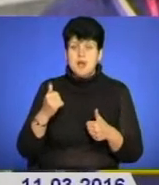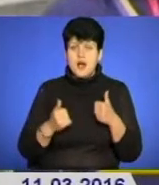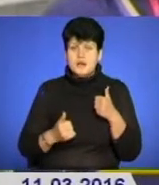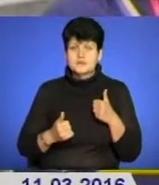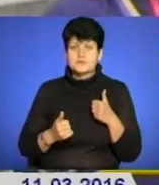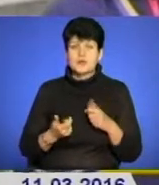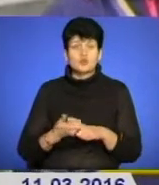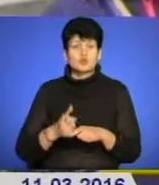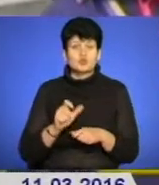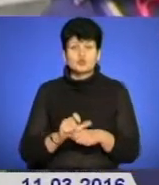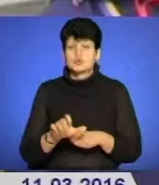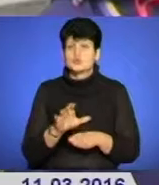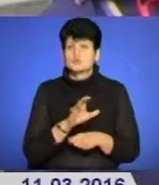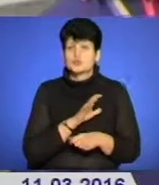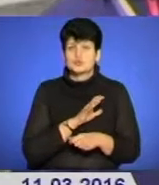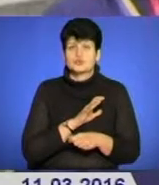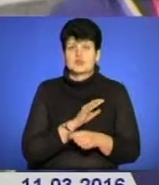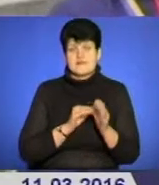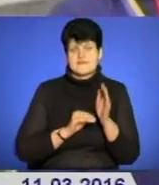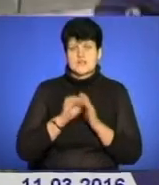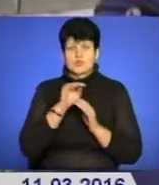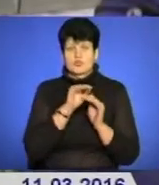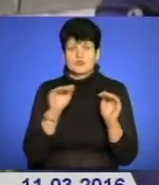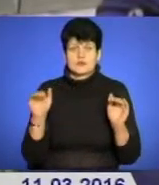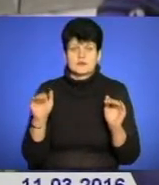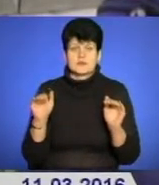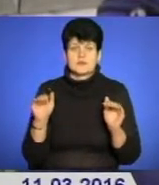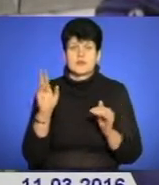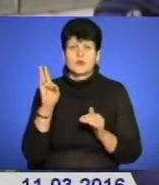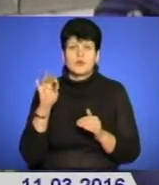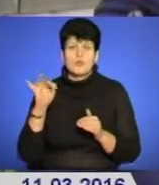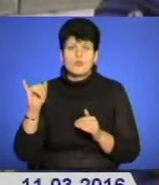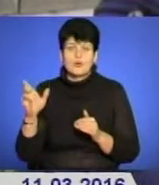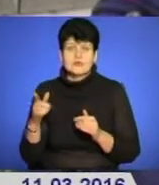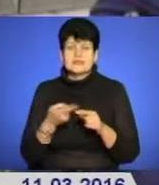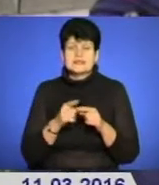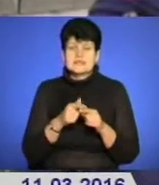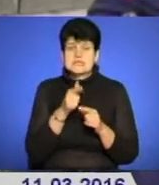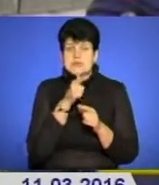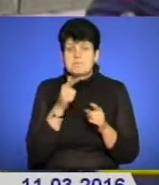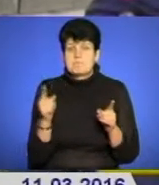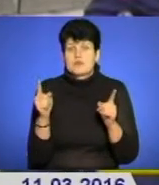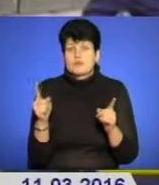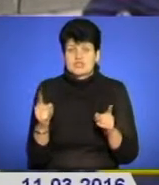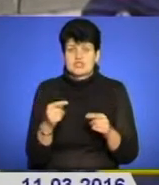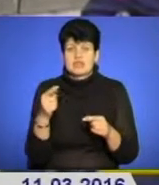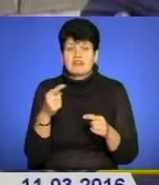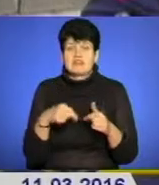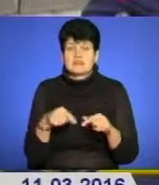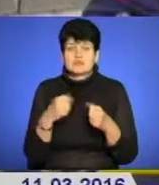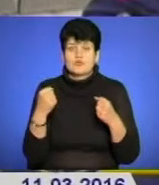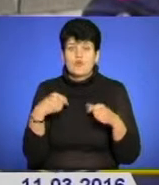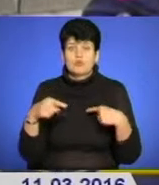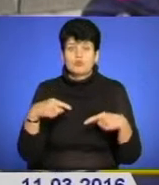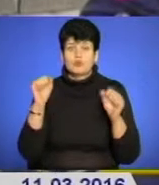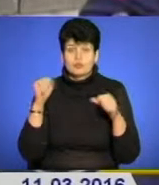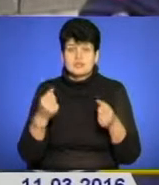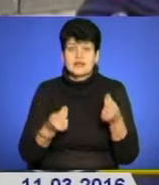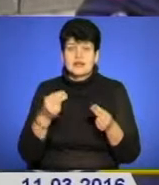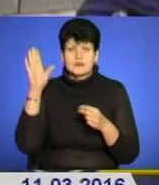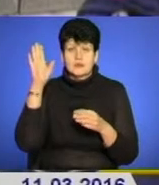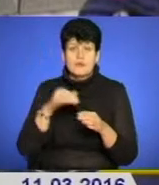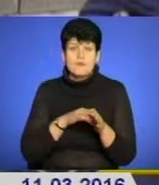дисциплінах срібну медаль. І також Віта Ханас срібну медаль по гіганту, також здобула срібло.